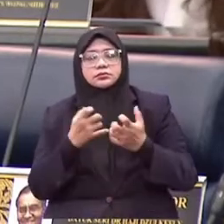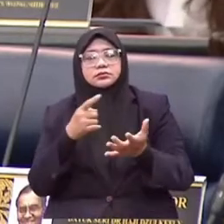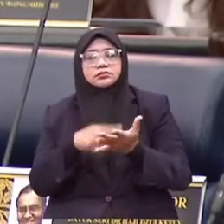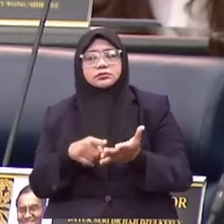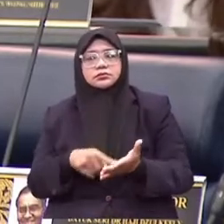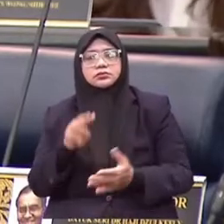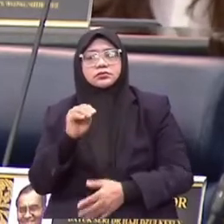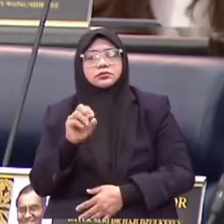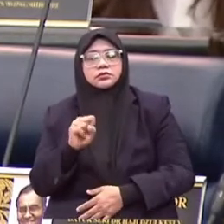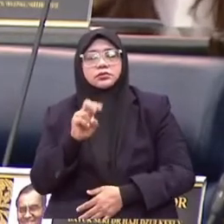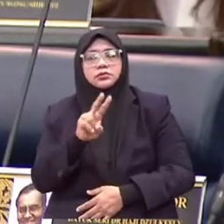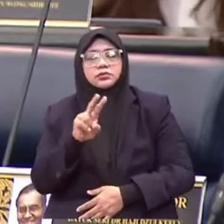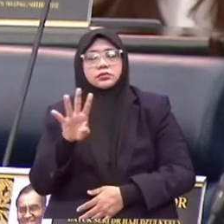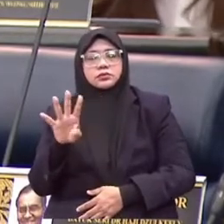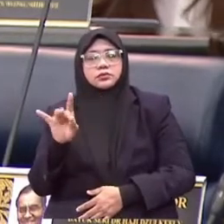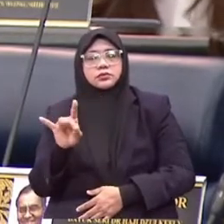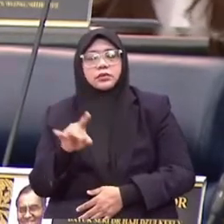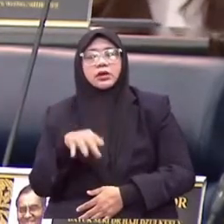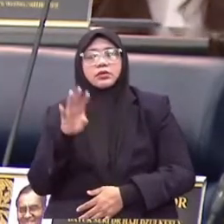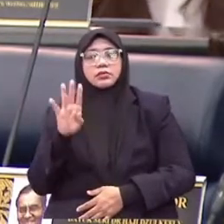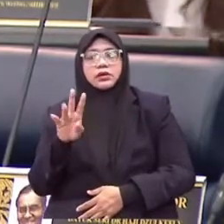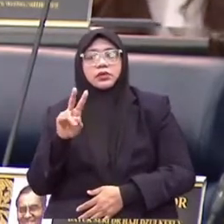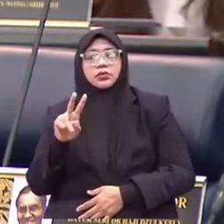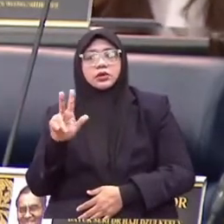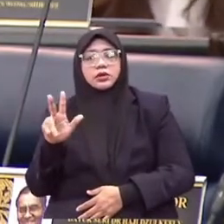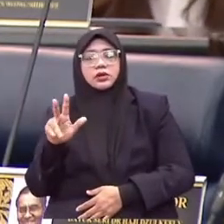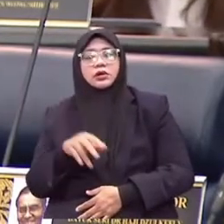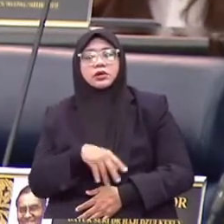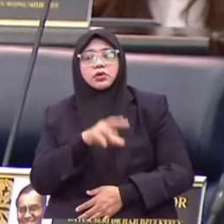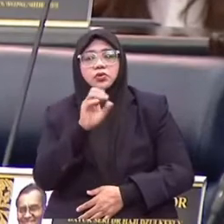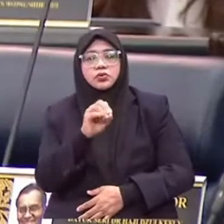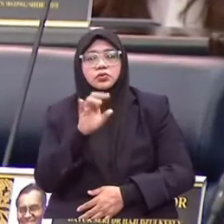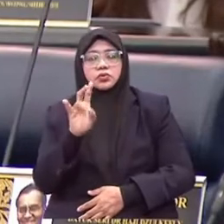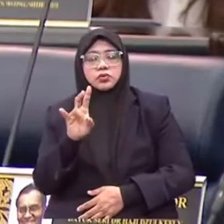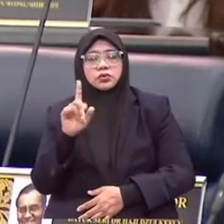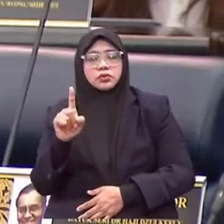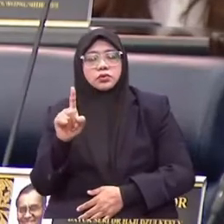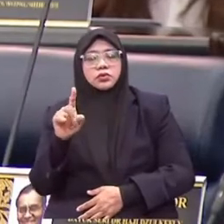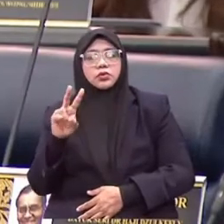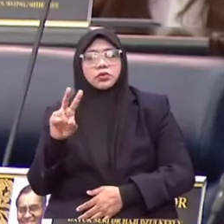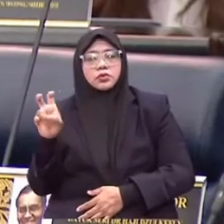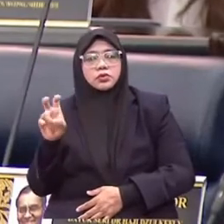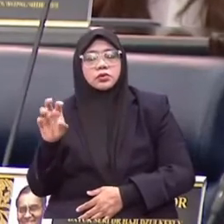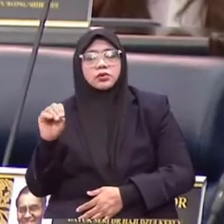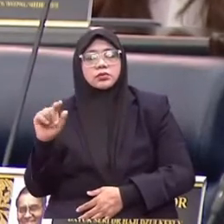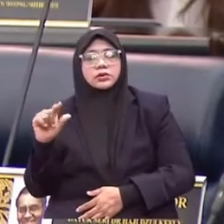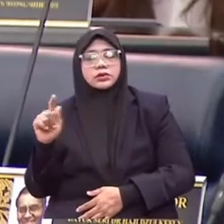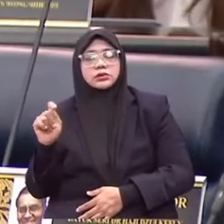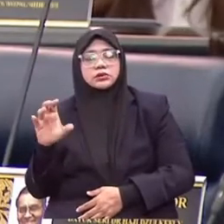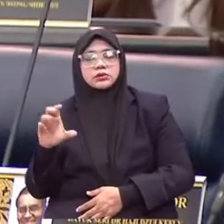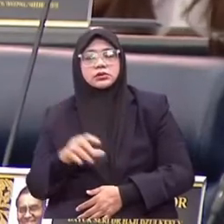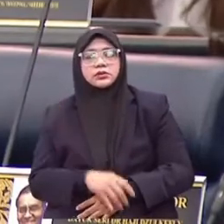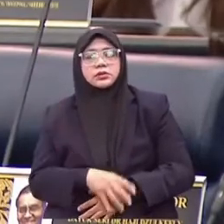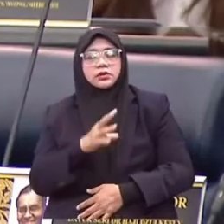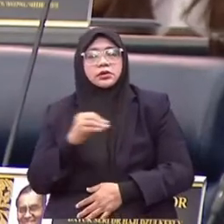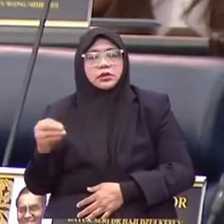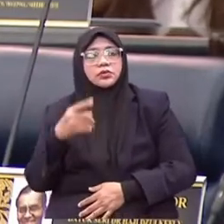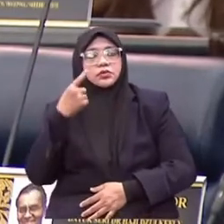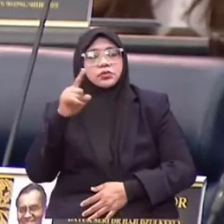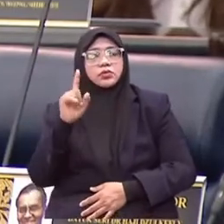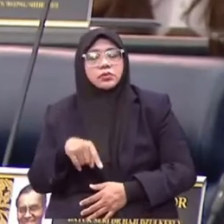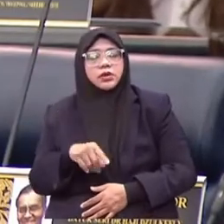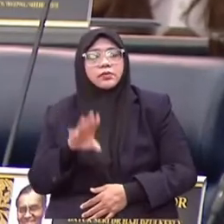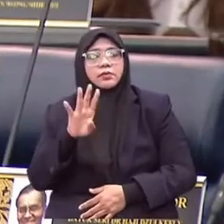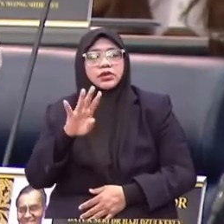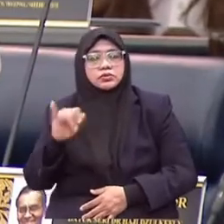kepadamu surat 248 di 23.071 200 mgc yang diperuntukkan